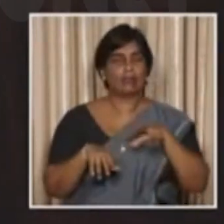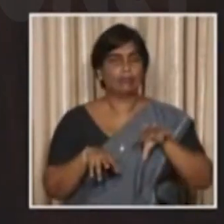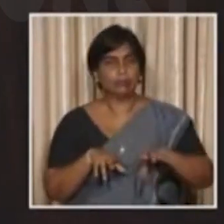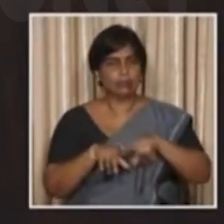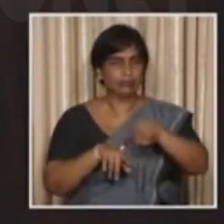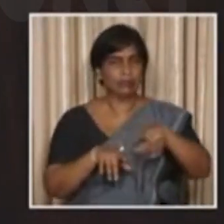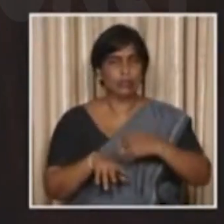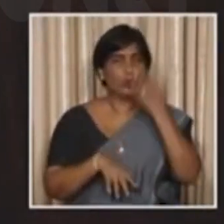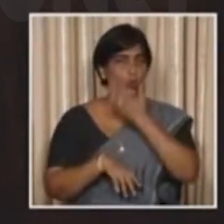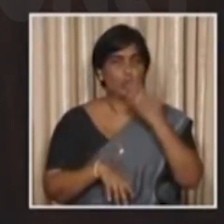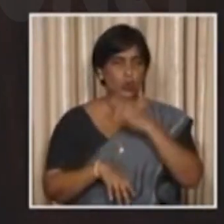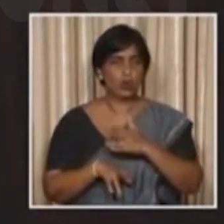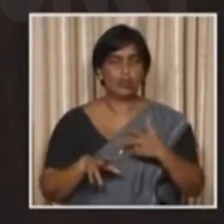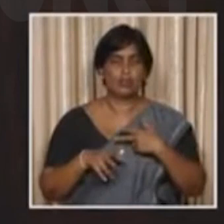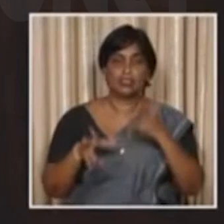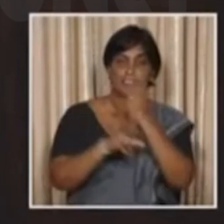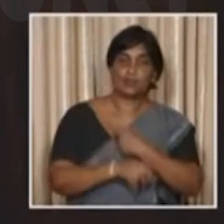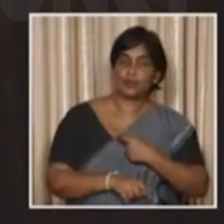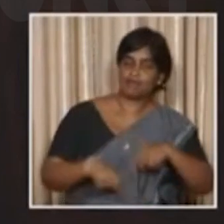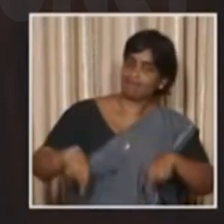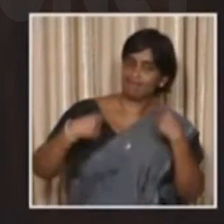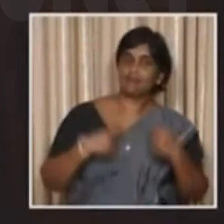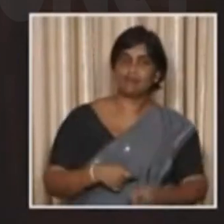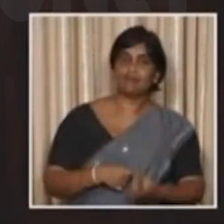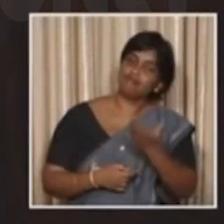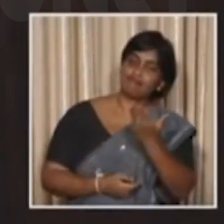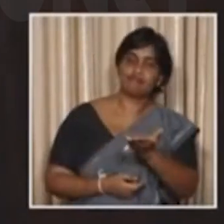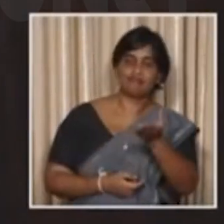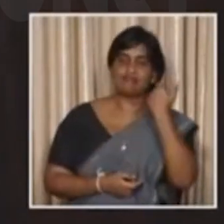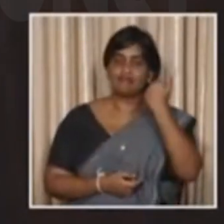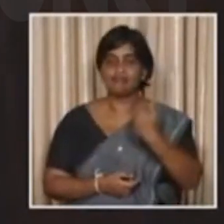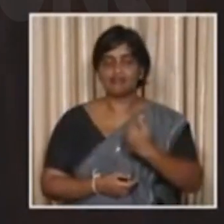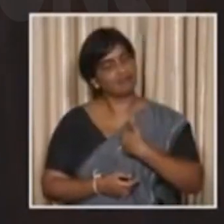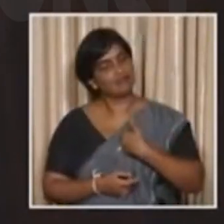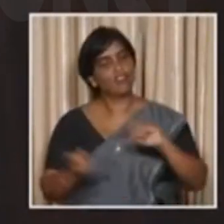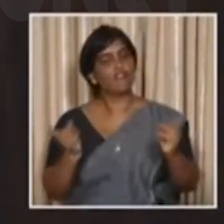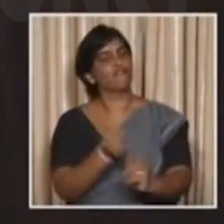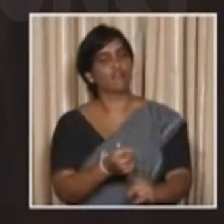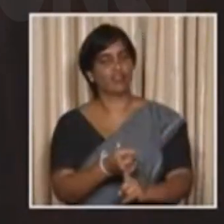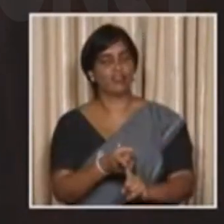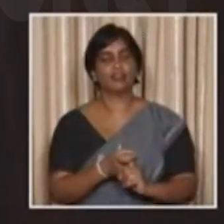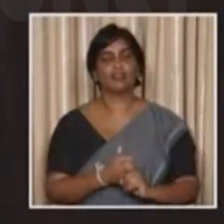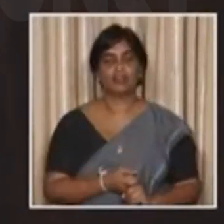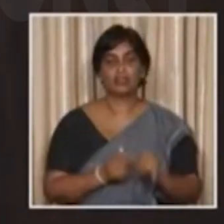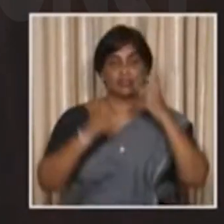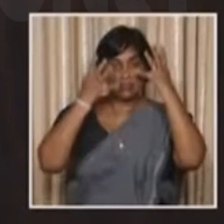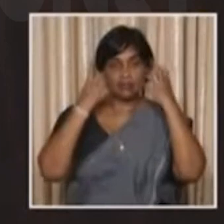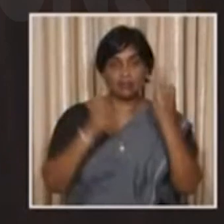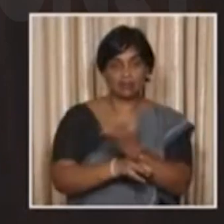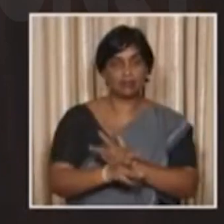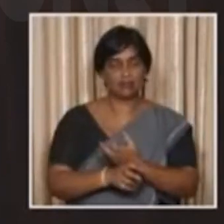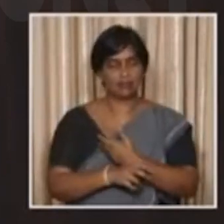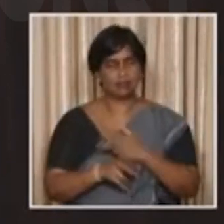ඌරෙක් සිංහයාට අභියෝග කරාලු අඩෝ පුළුවන් නම් වරෙන් මාත් එක්ක ෆයිට් එකට සිංහයා එකපාරට